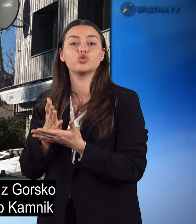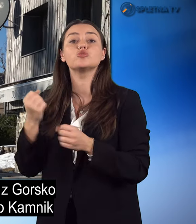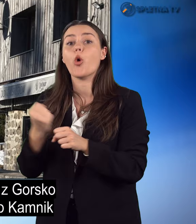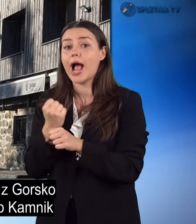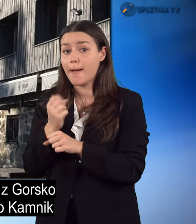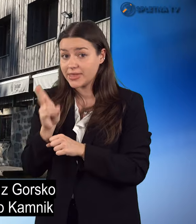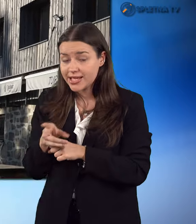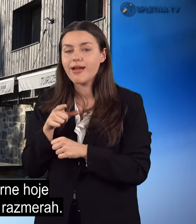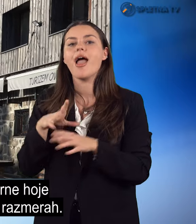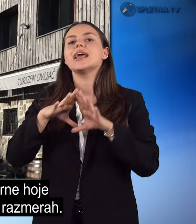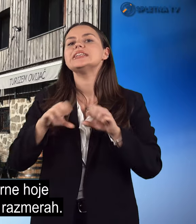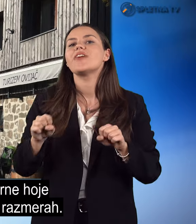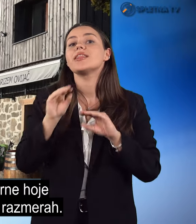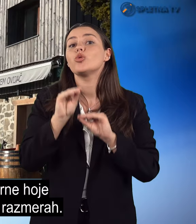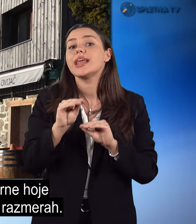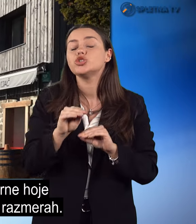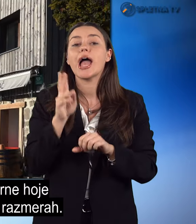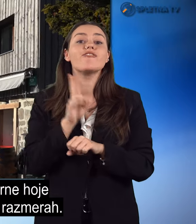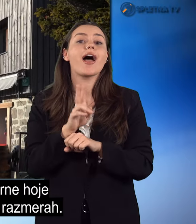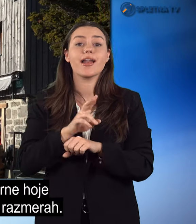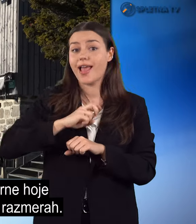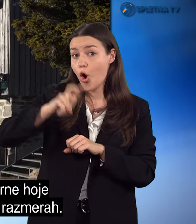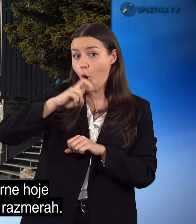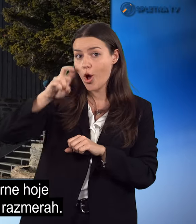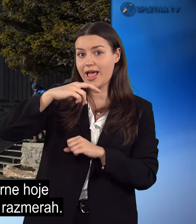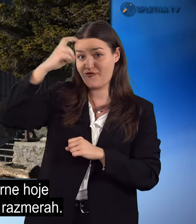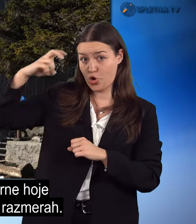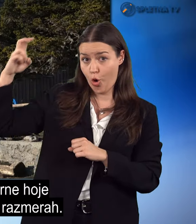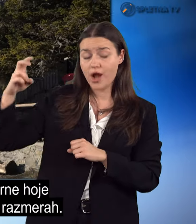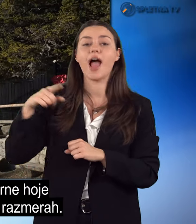varne hoje v gorah v zimskih razmerah.